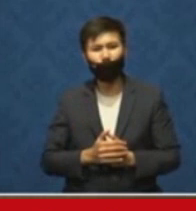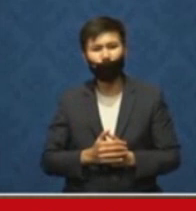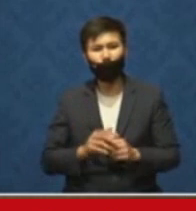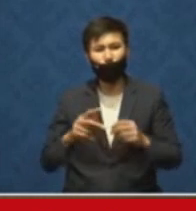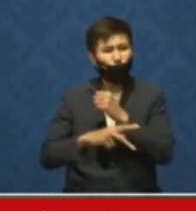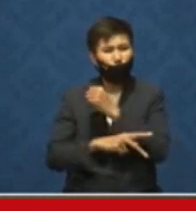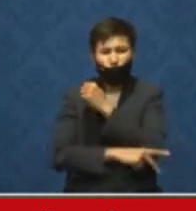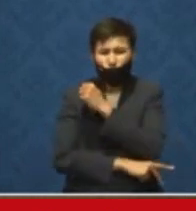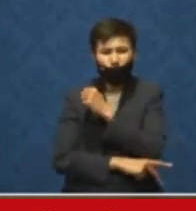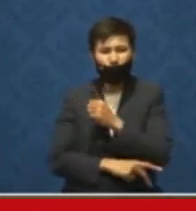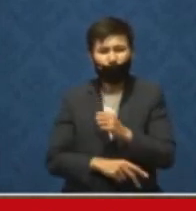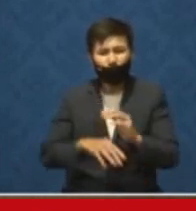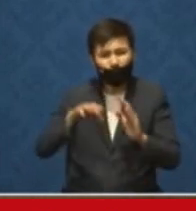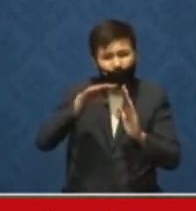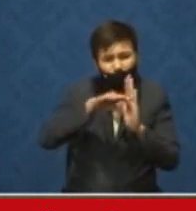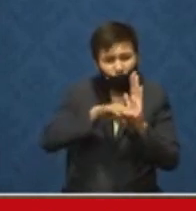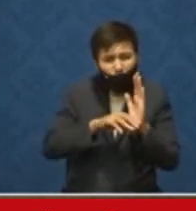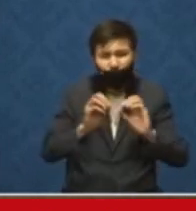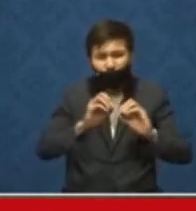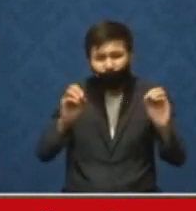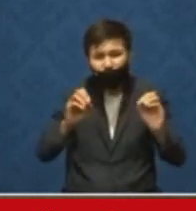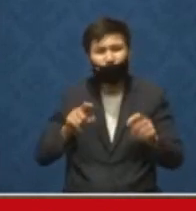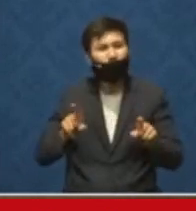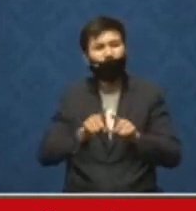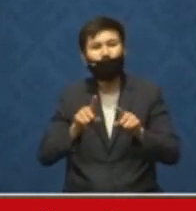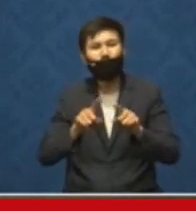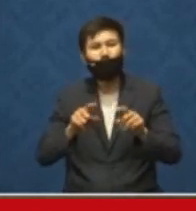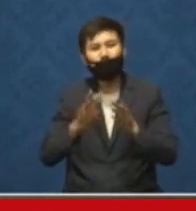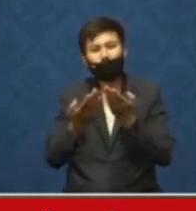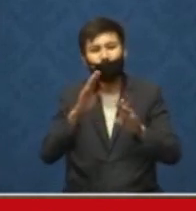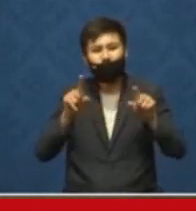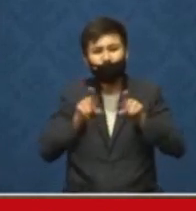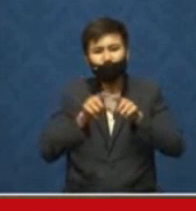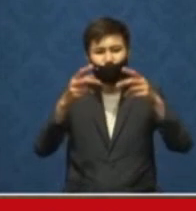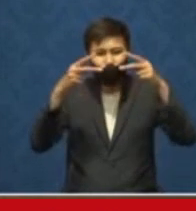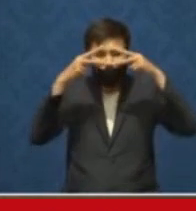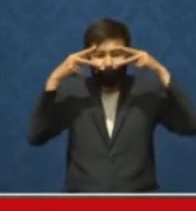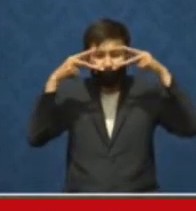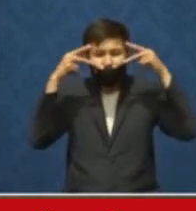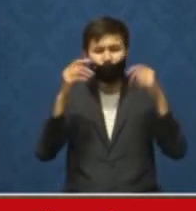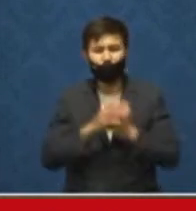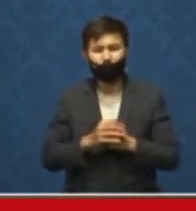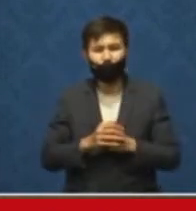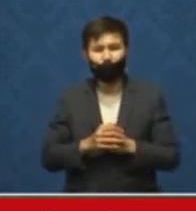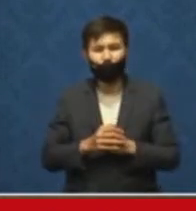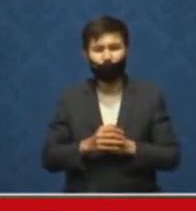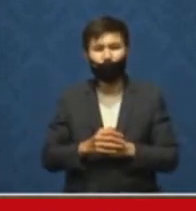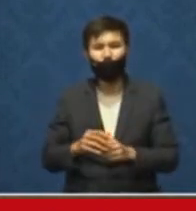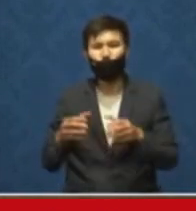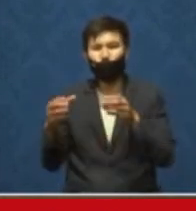ในรัฐบาลชุดนี้แต่ไอ้ทุจริตที่แบบไม่มีระดับเลยเนี่ยแบบโจร